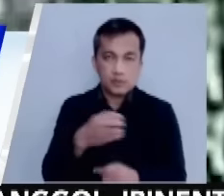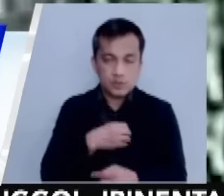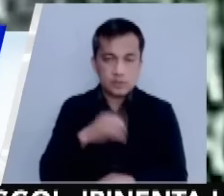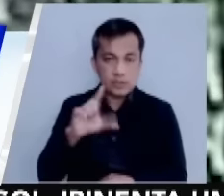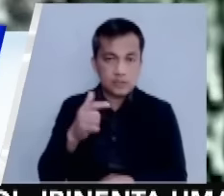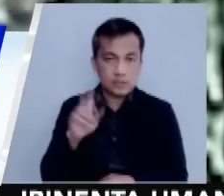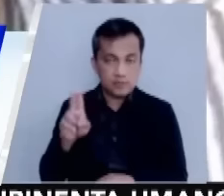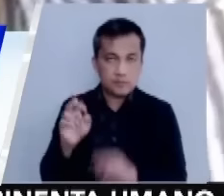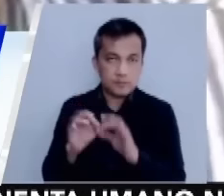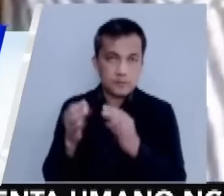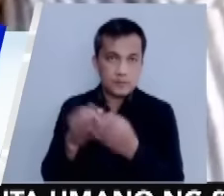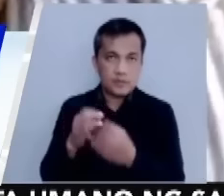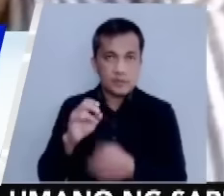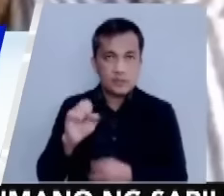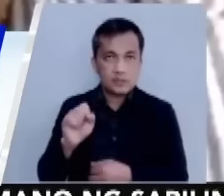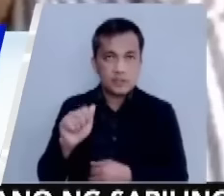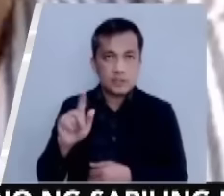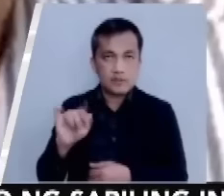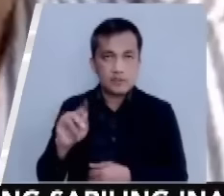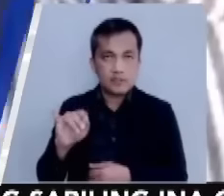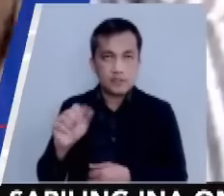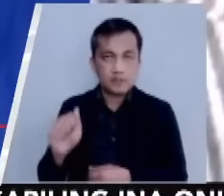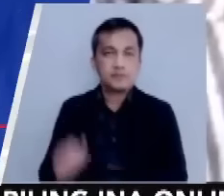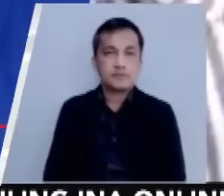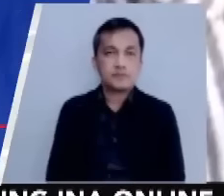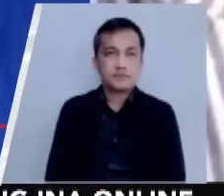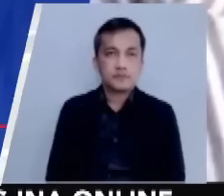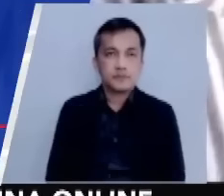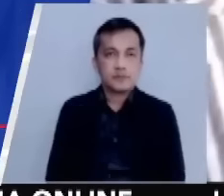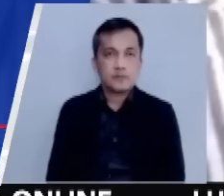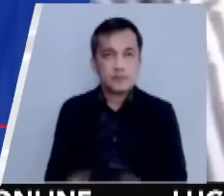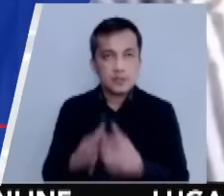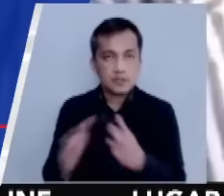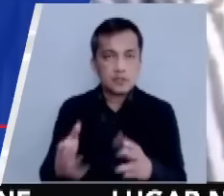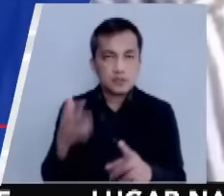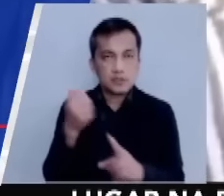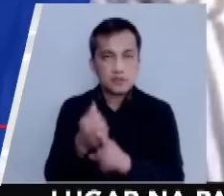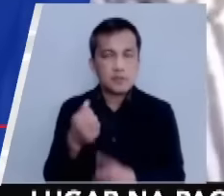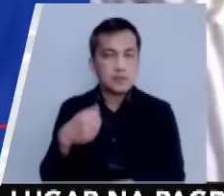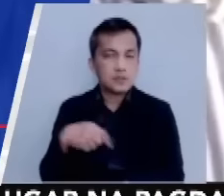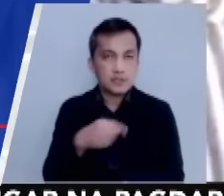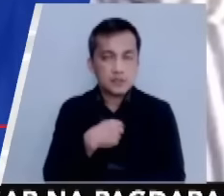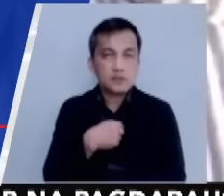ni Salaveria. Ang lakas ng impact sa akin would be